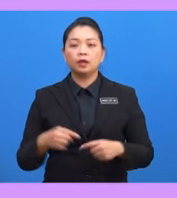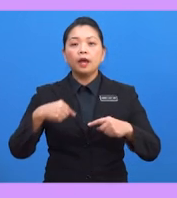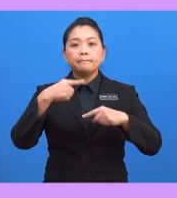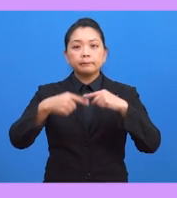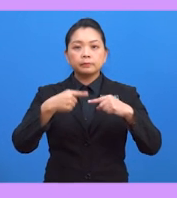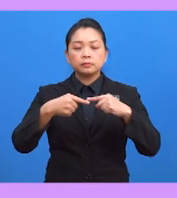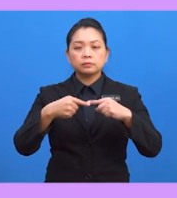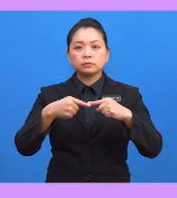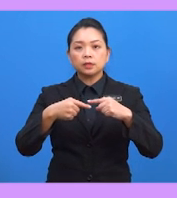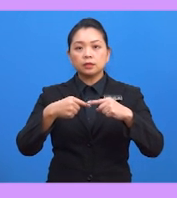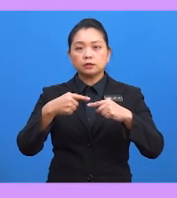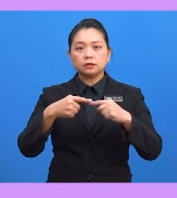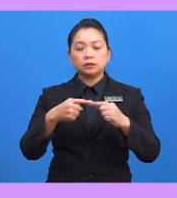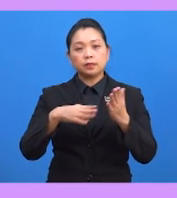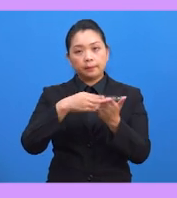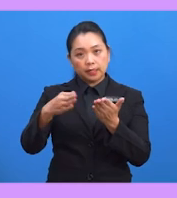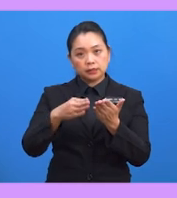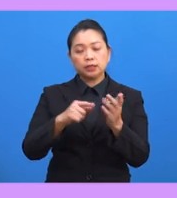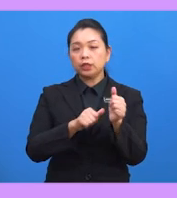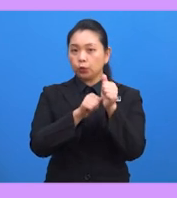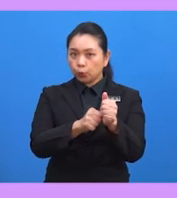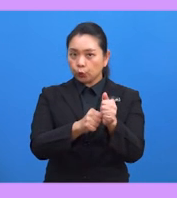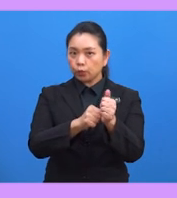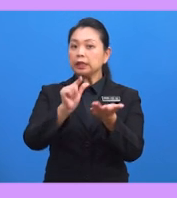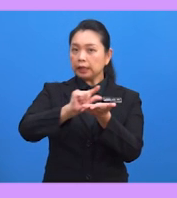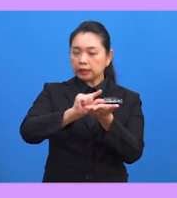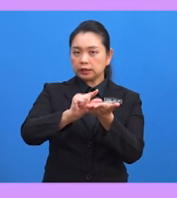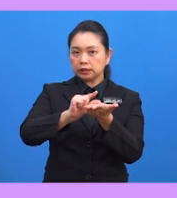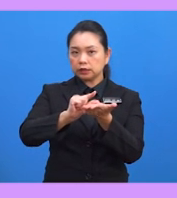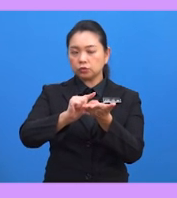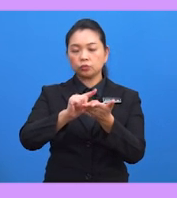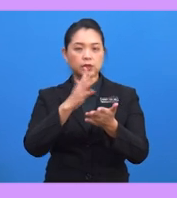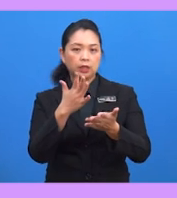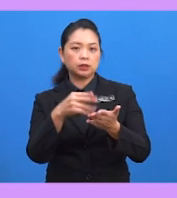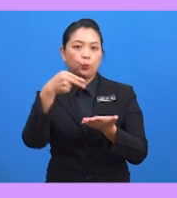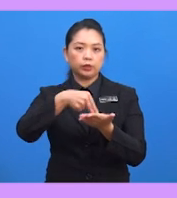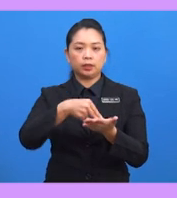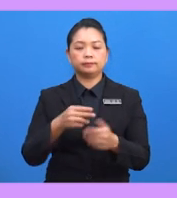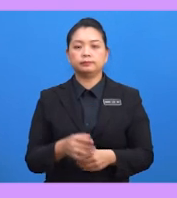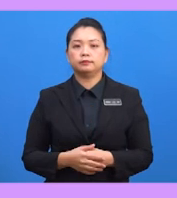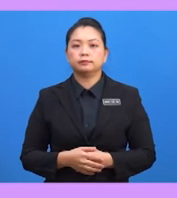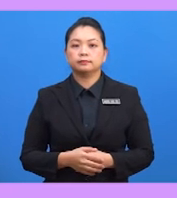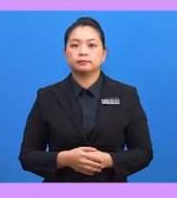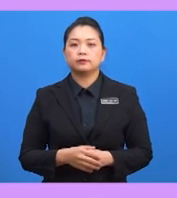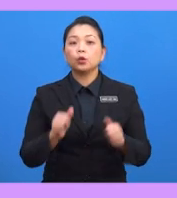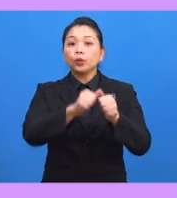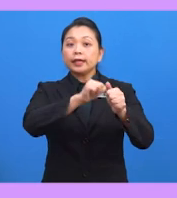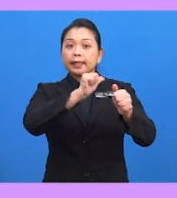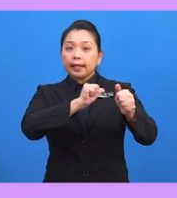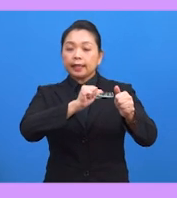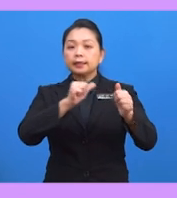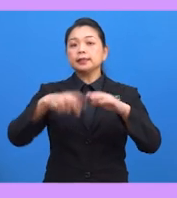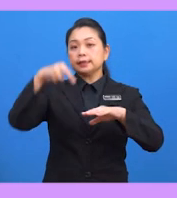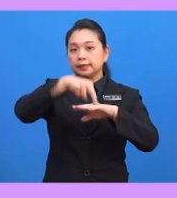akan berbelanja mengikut pendapatan yang diperolehi. Kelima adalah mengelakkan